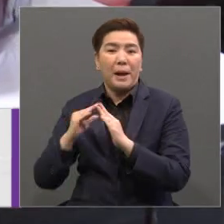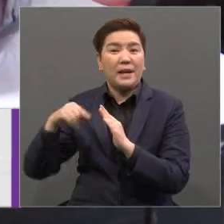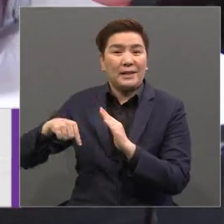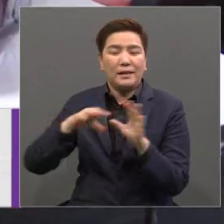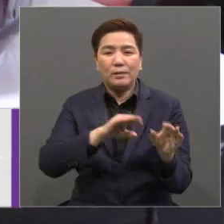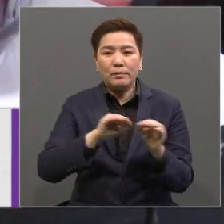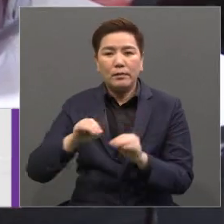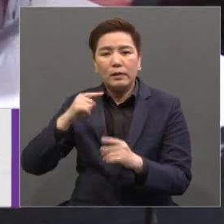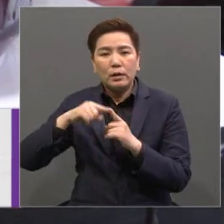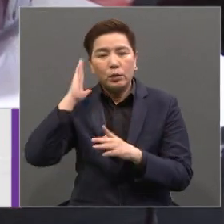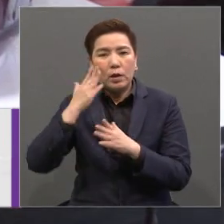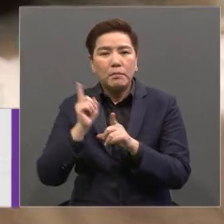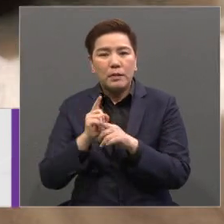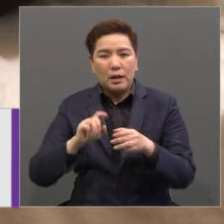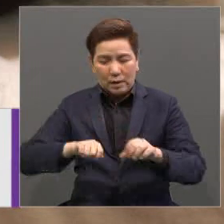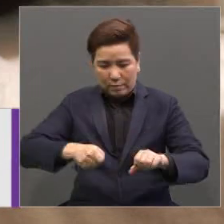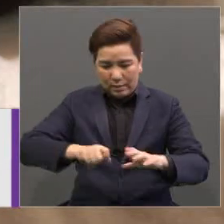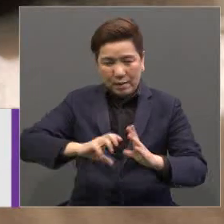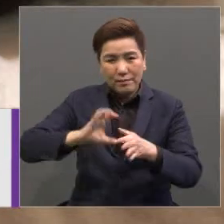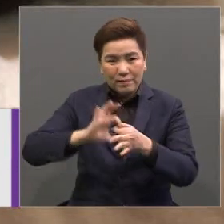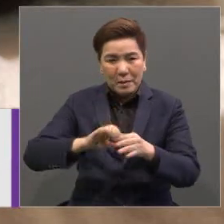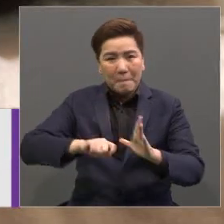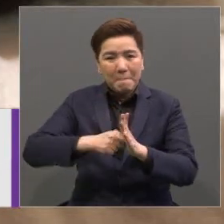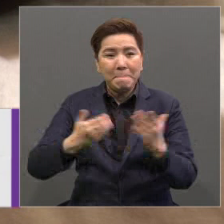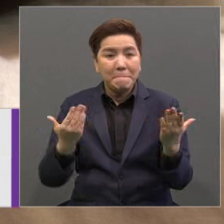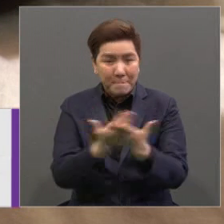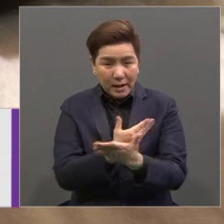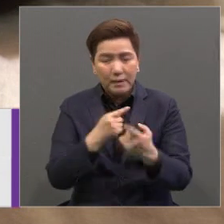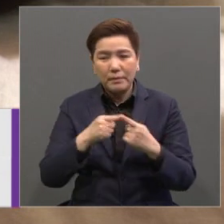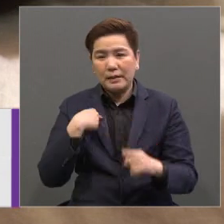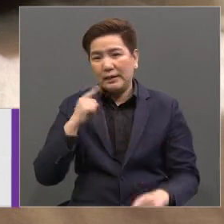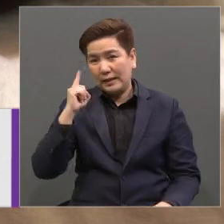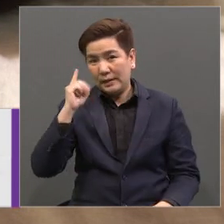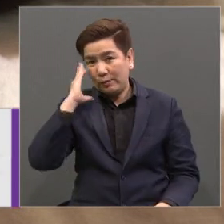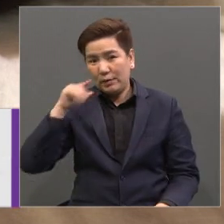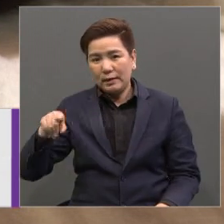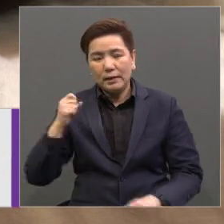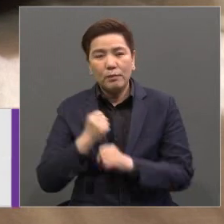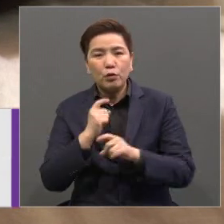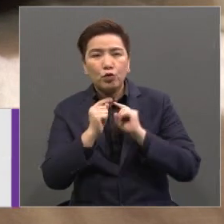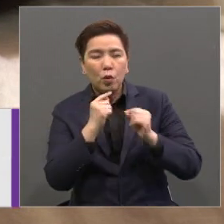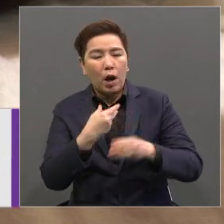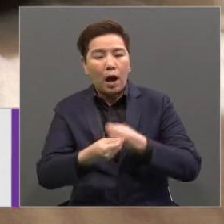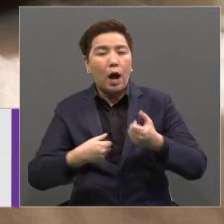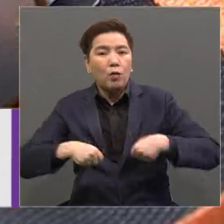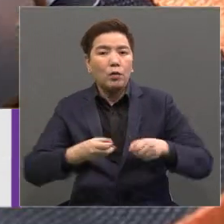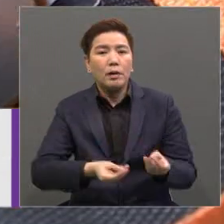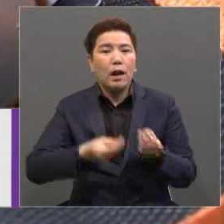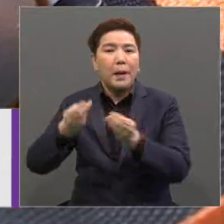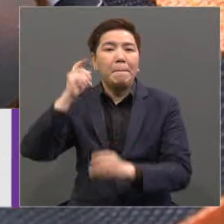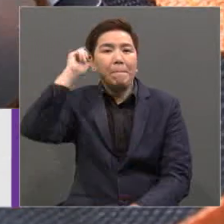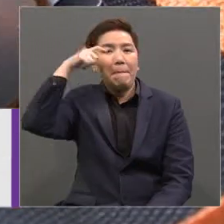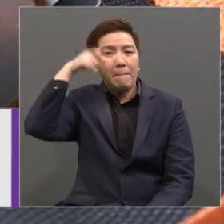อภินันท์เป็นการเปลี่ยนบล็อกกุญแจจากนั้นจะมีอีกคนนึงชื่อว่านายณัฐกฤตเป็นผู้ติดต่อขายรถให้กับชาว